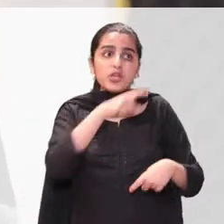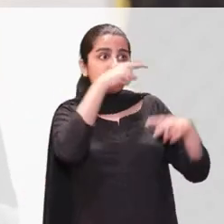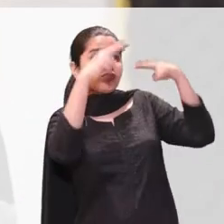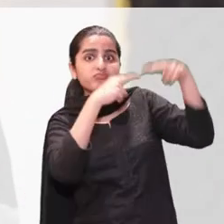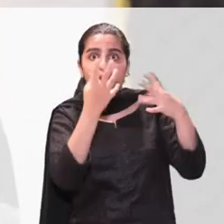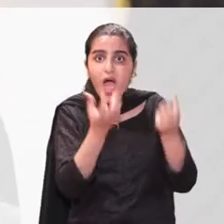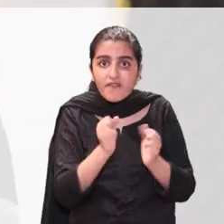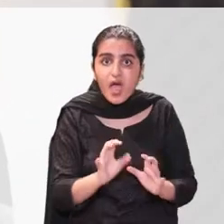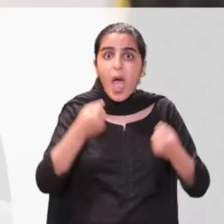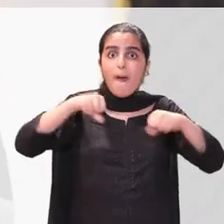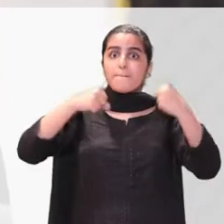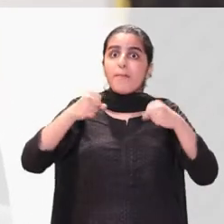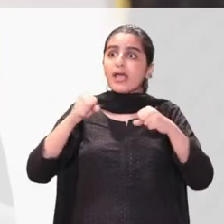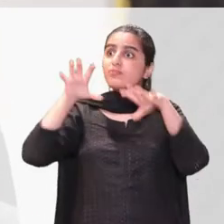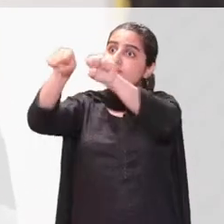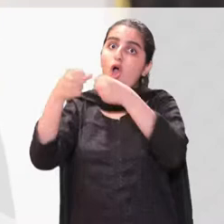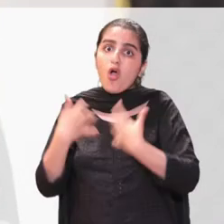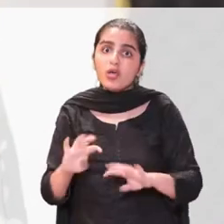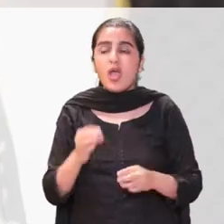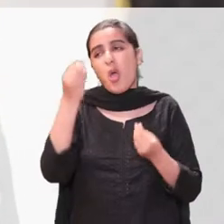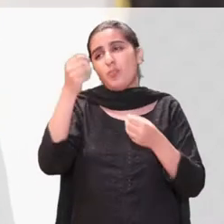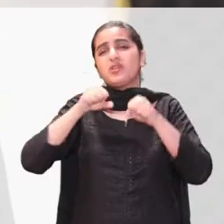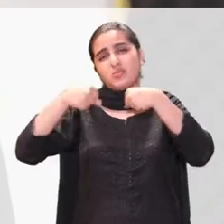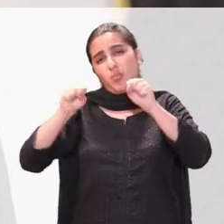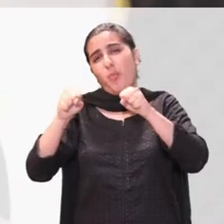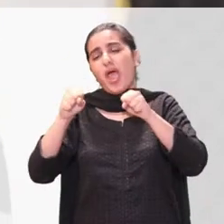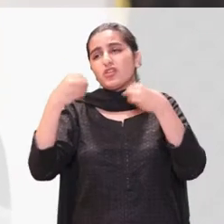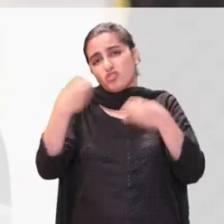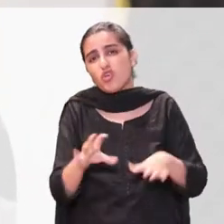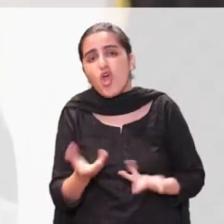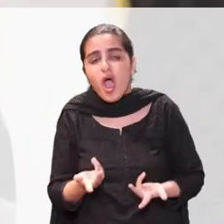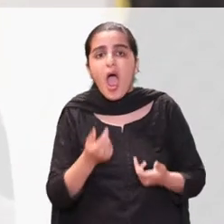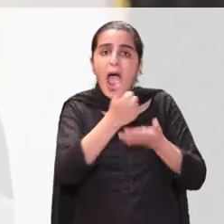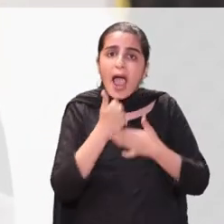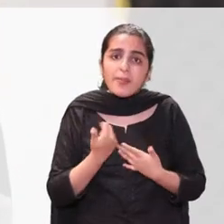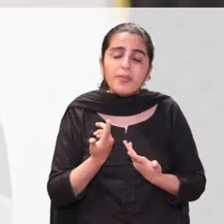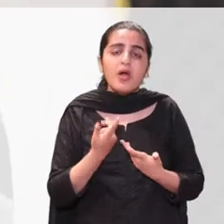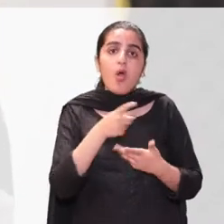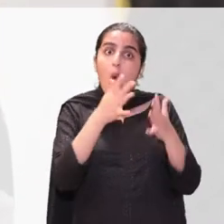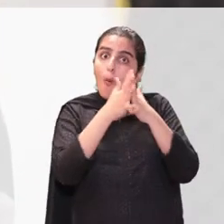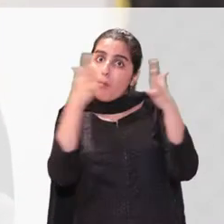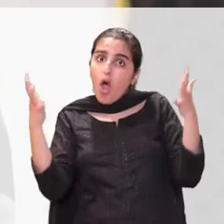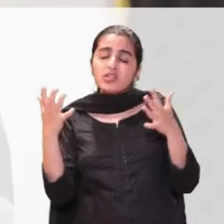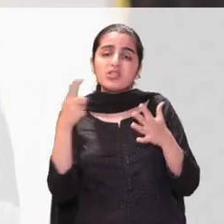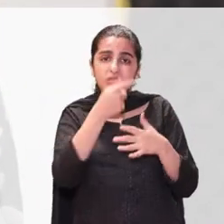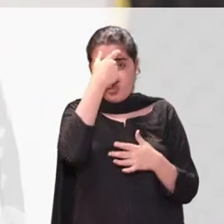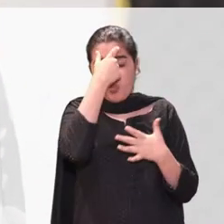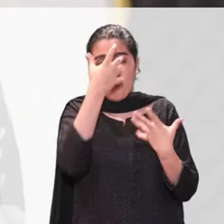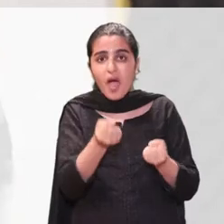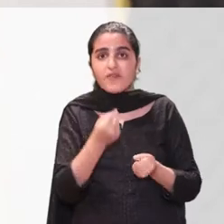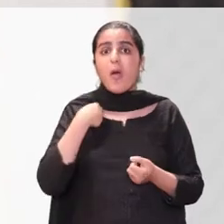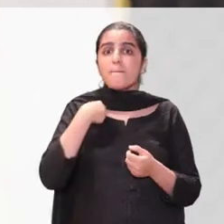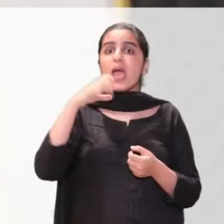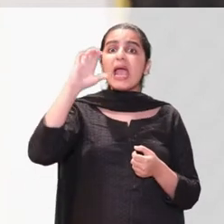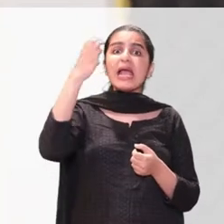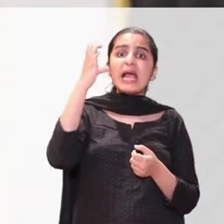रात को आपको फोन आ रहा है यार भाई पकड़ी गई बाइक छोड़ दो चरस पकड़ी गई यह छोड़ दो चीजें ना बहुत ज्यादा रही फिर शुरू में